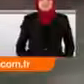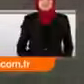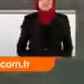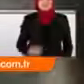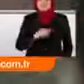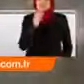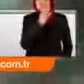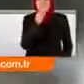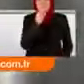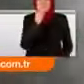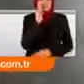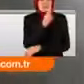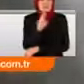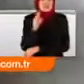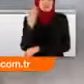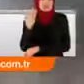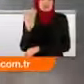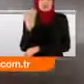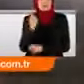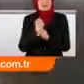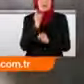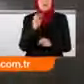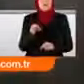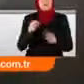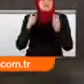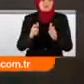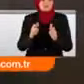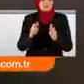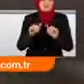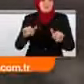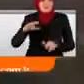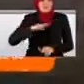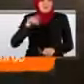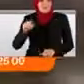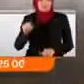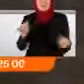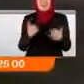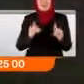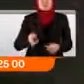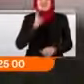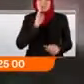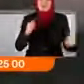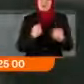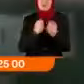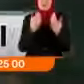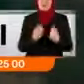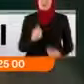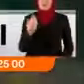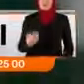benzer görüntü Gaziosmanpaşa'da kaydedildi ama bu kez o eğlence kazayla son buldu